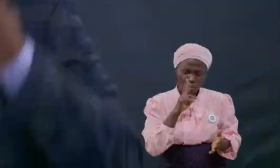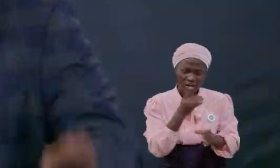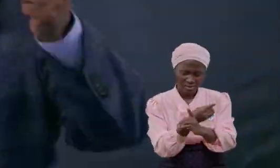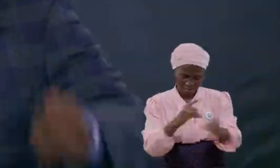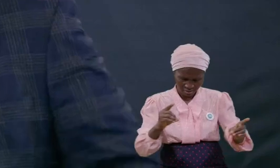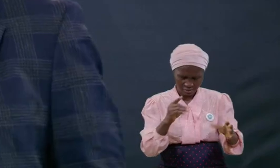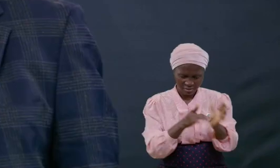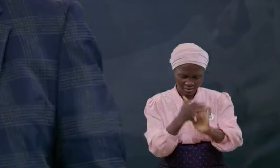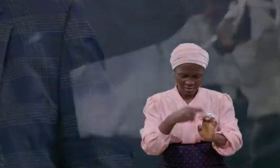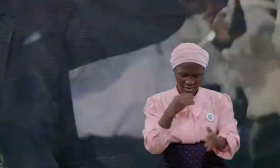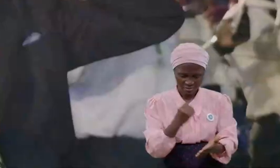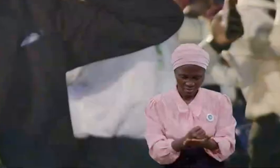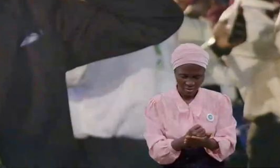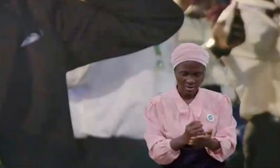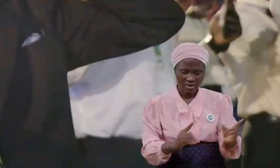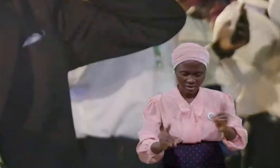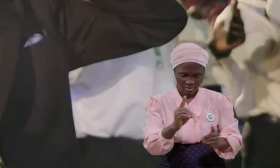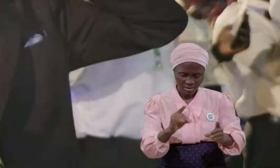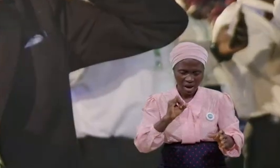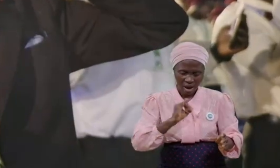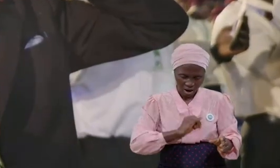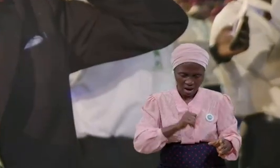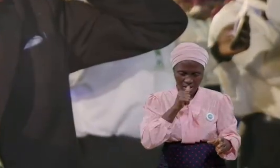Je suis délivré.